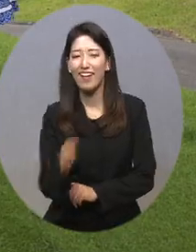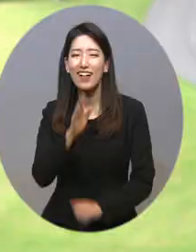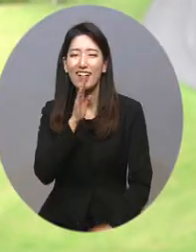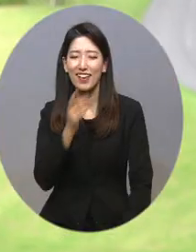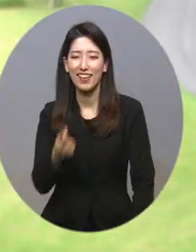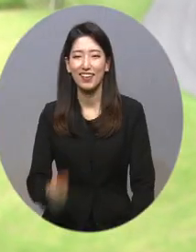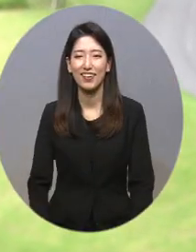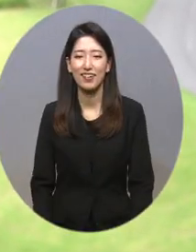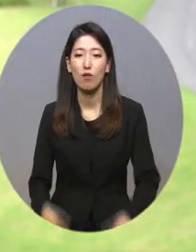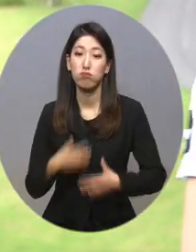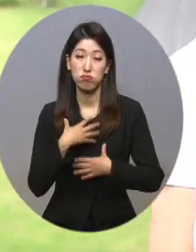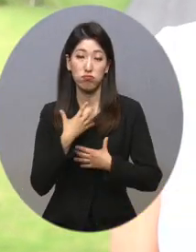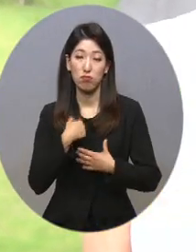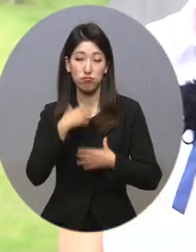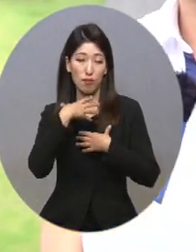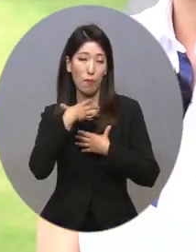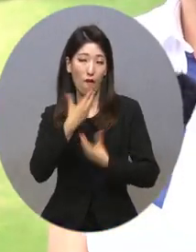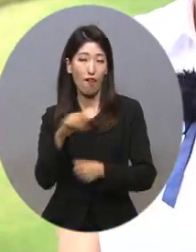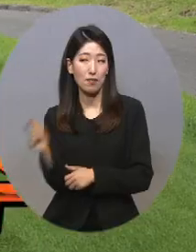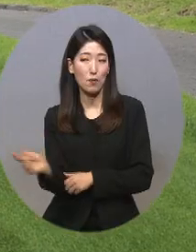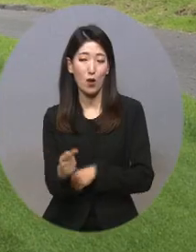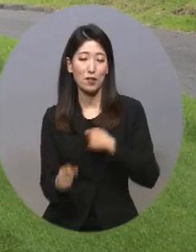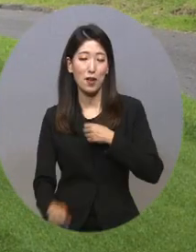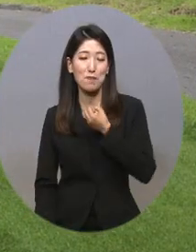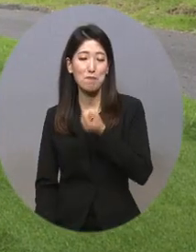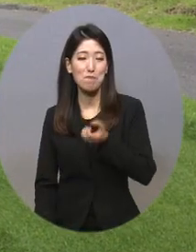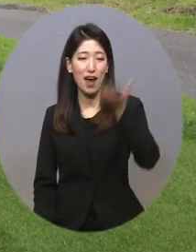진짜. 아, 그냥 편안하게 친 거거든요. 아, 진짜.